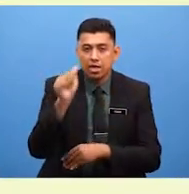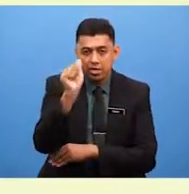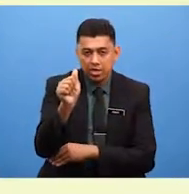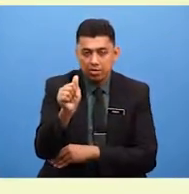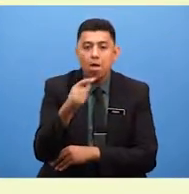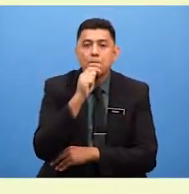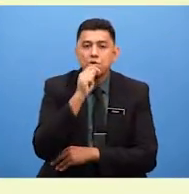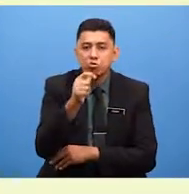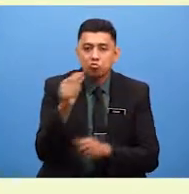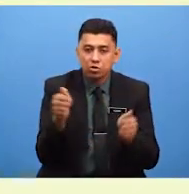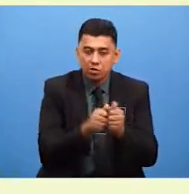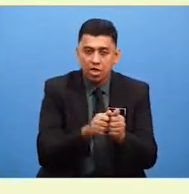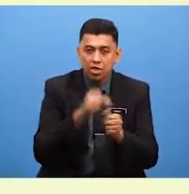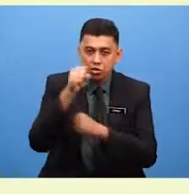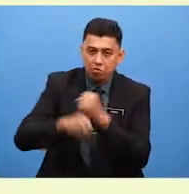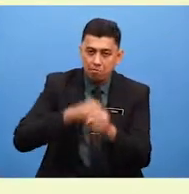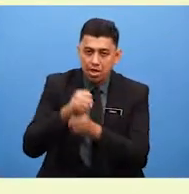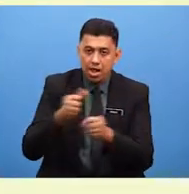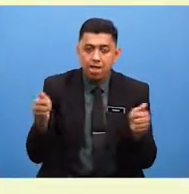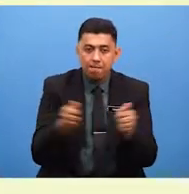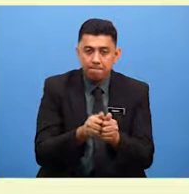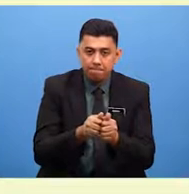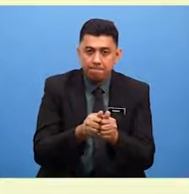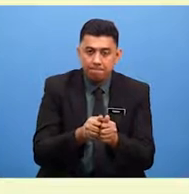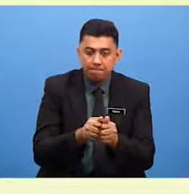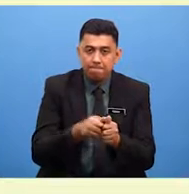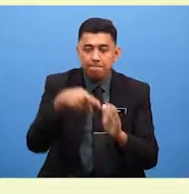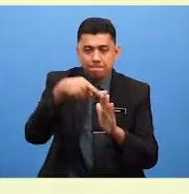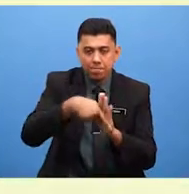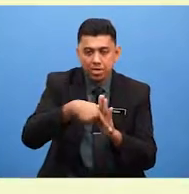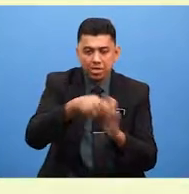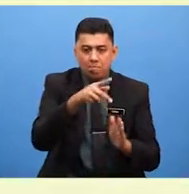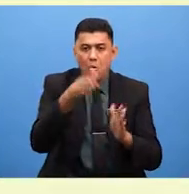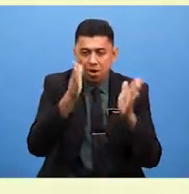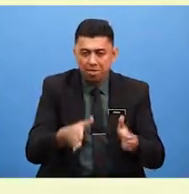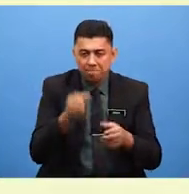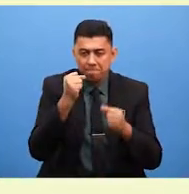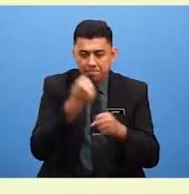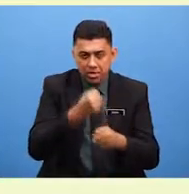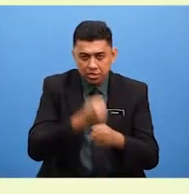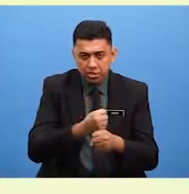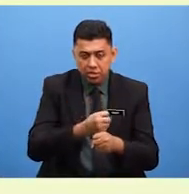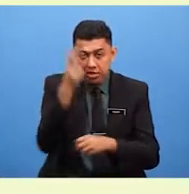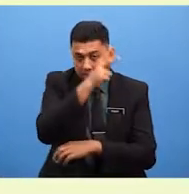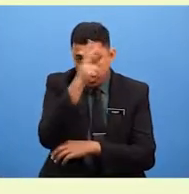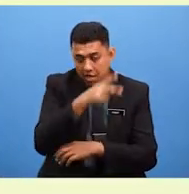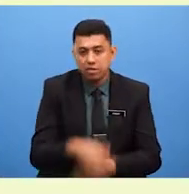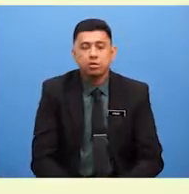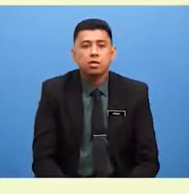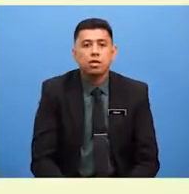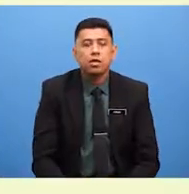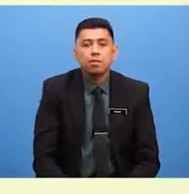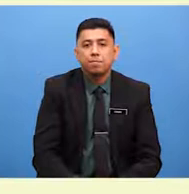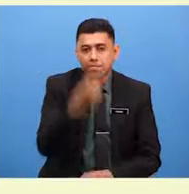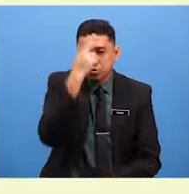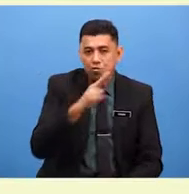A. Bertutur dengan sopan dengan pejabat awam. B.